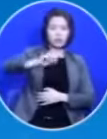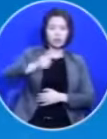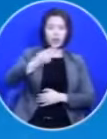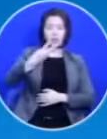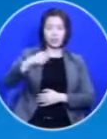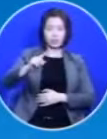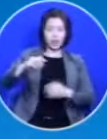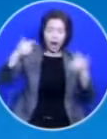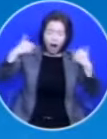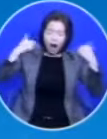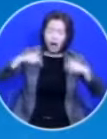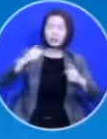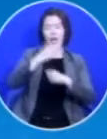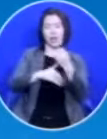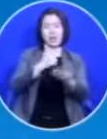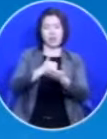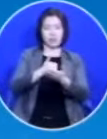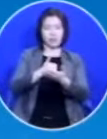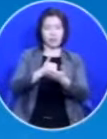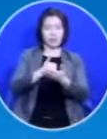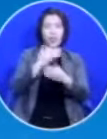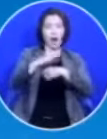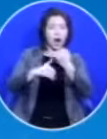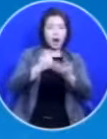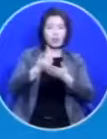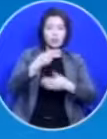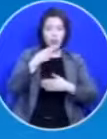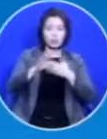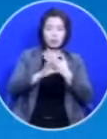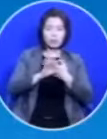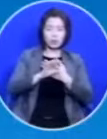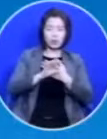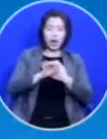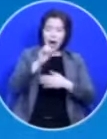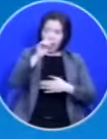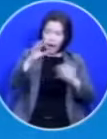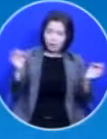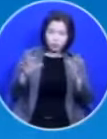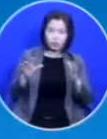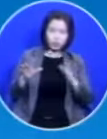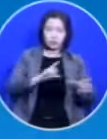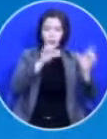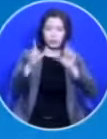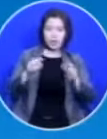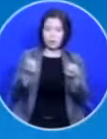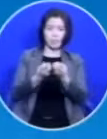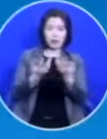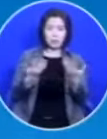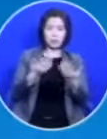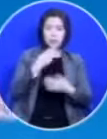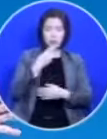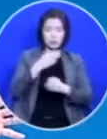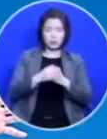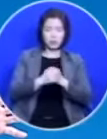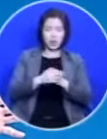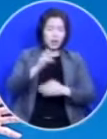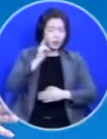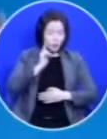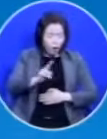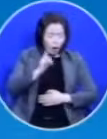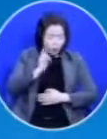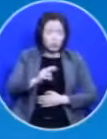맨 하나님이에요 맨 하나님 없이는 한 순간도 지낼 수 있는 방법이 없으니까 너무너무 가난했지만